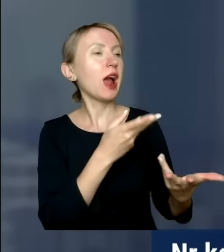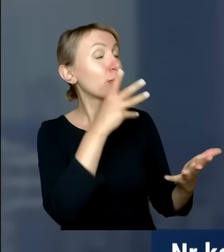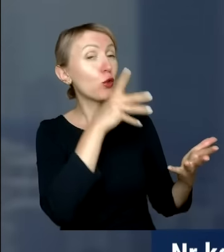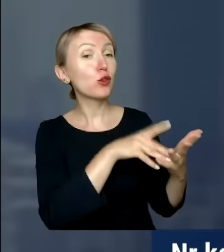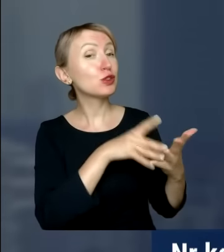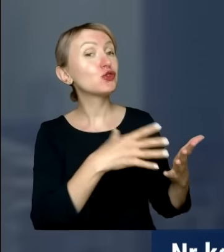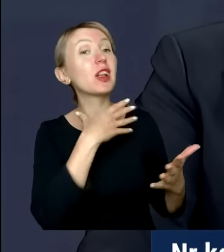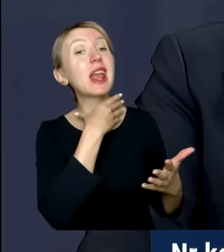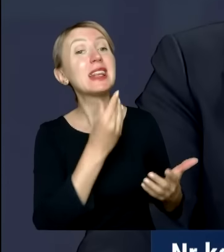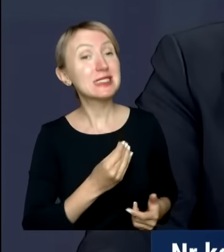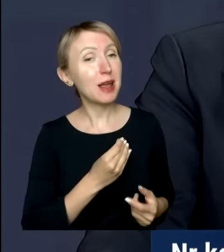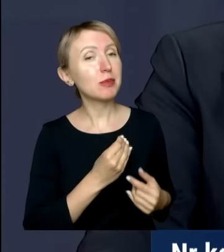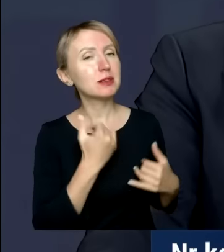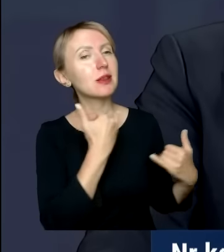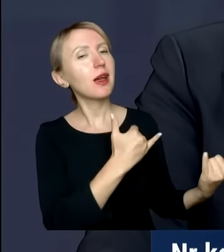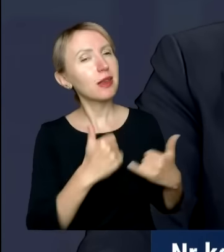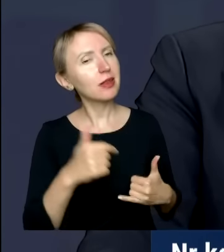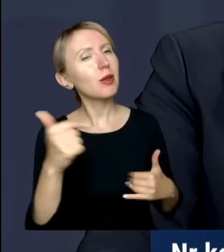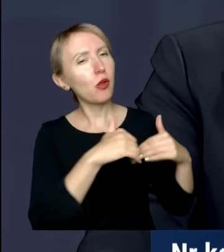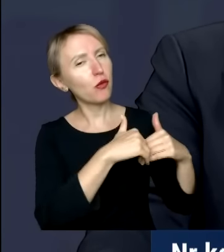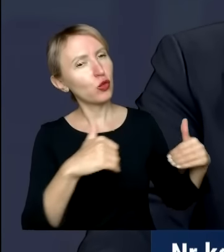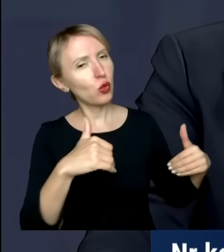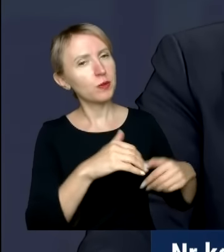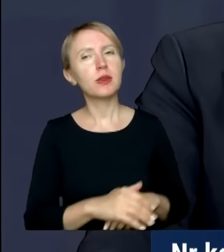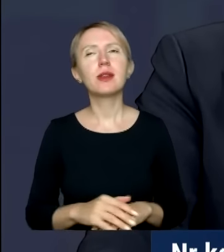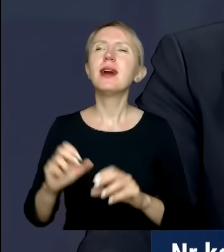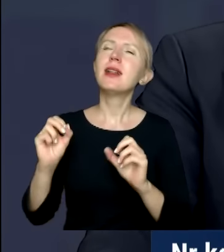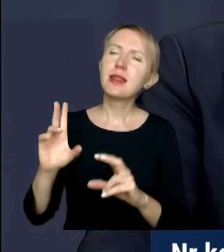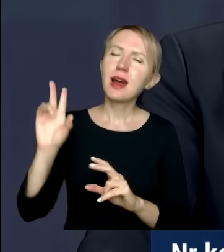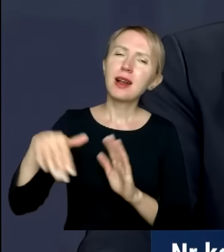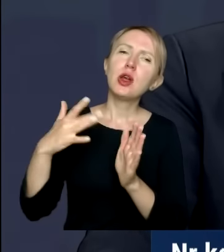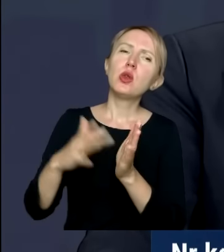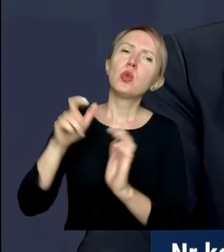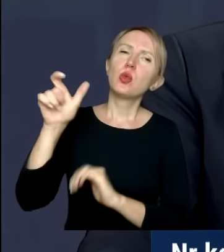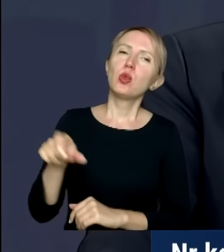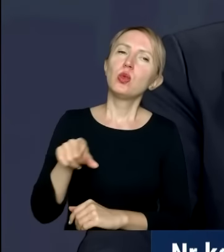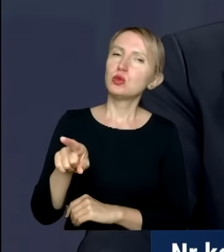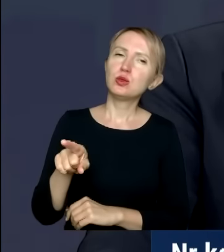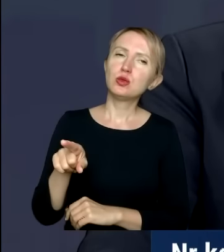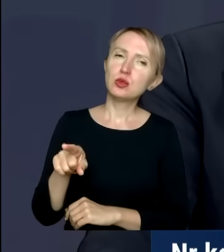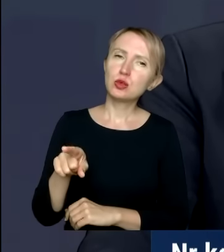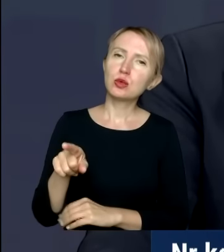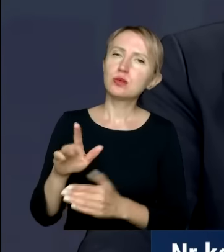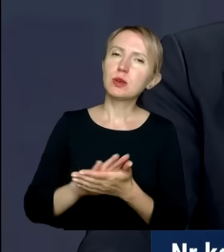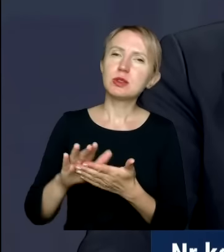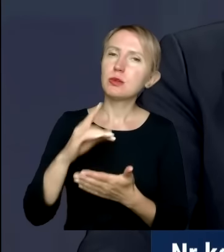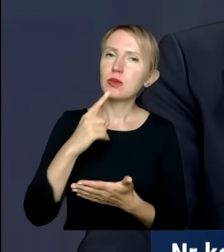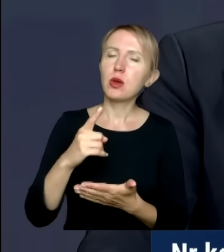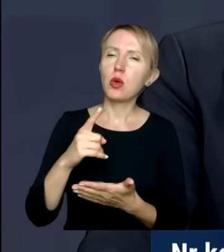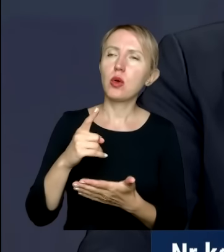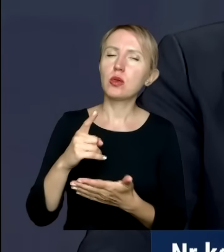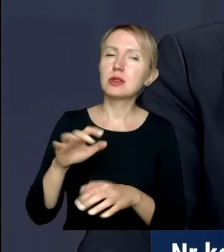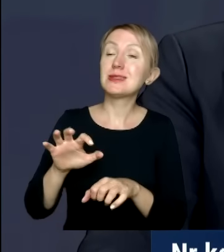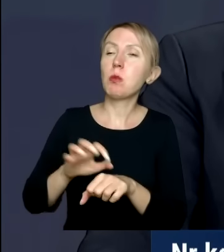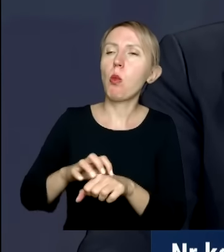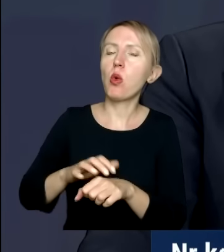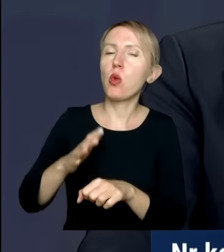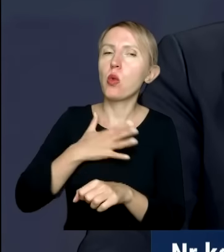oddzielić prawda to jest to jest Donald Tusk on jest Przepraszam stwierdzenie zboczony na punkcie